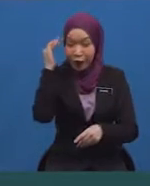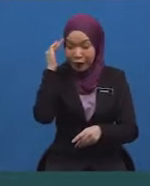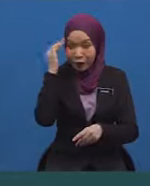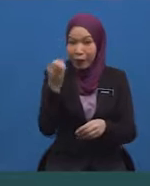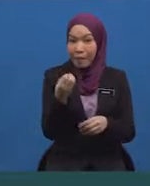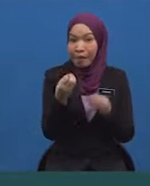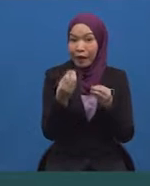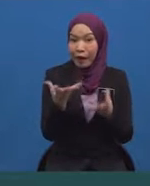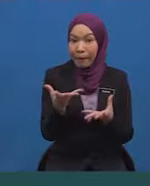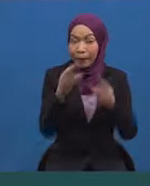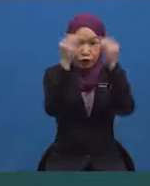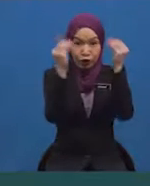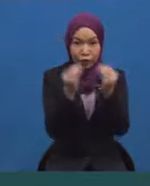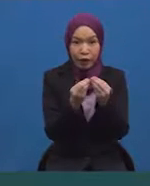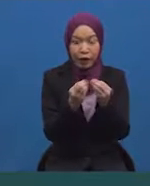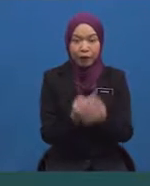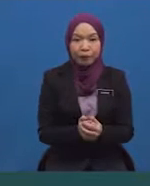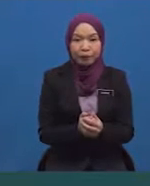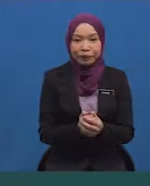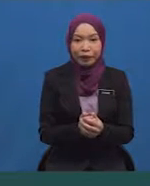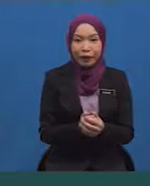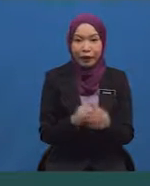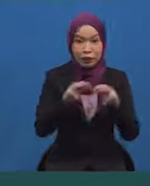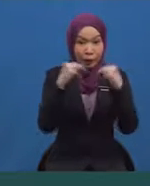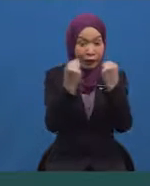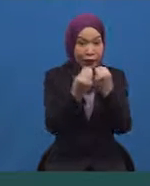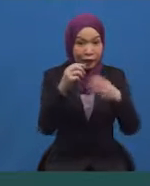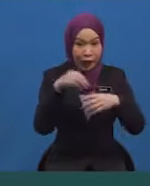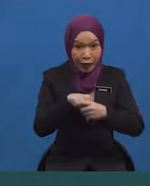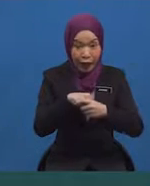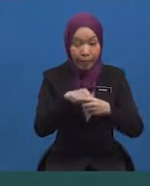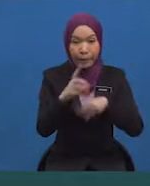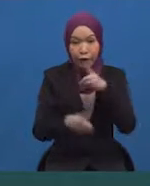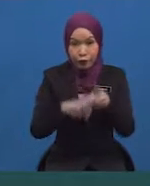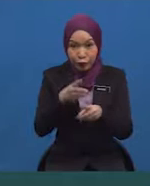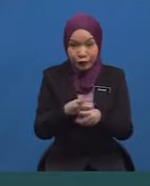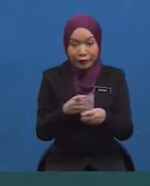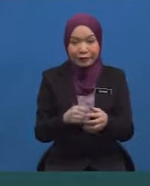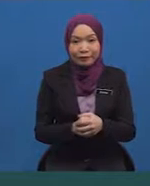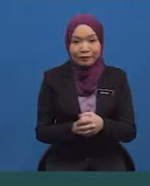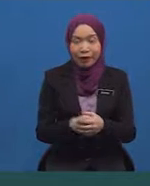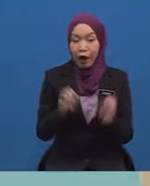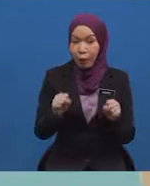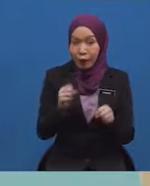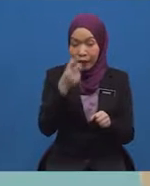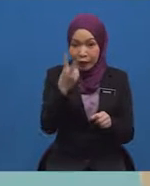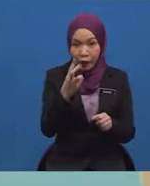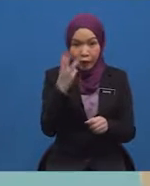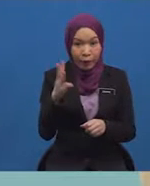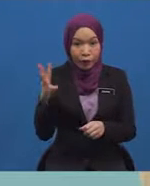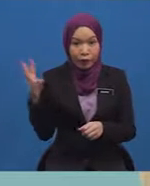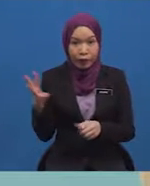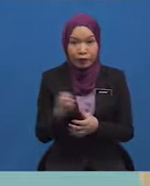pada masa kini? Salah satu laman web yang anda boleh rujuk ialah worldometer.com. Anda